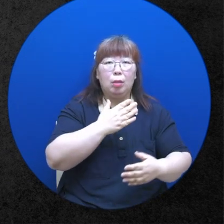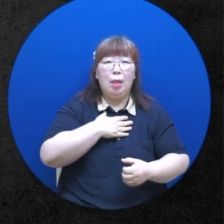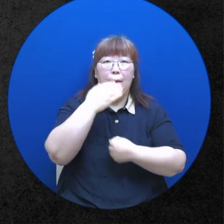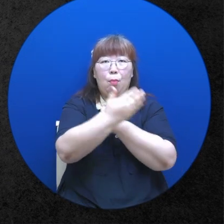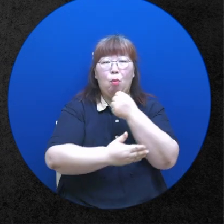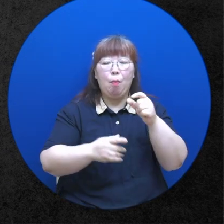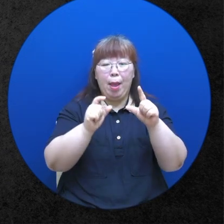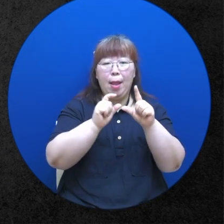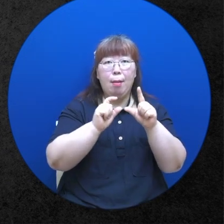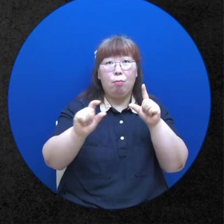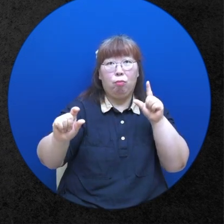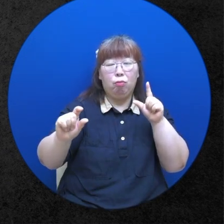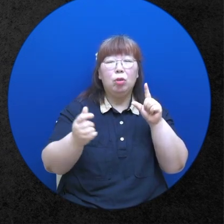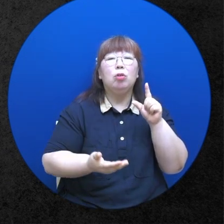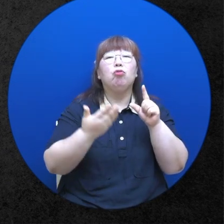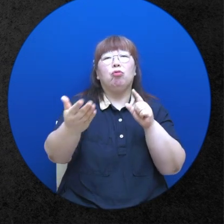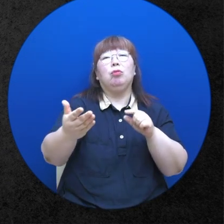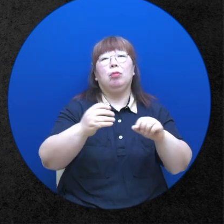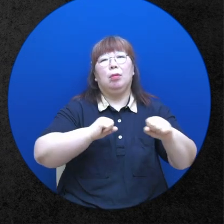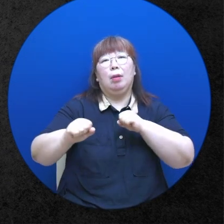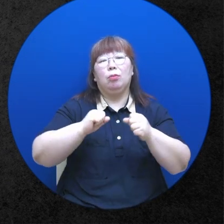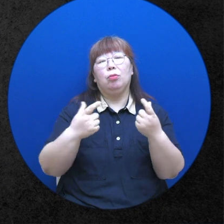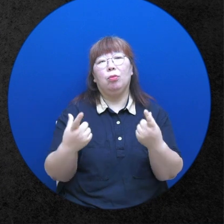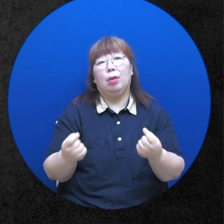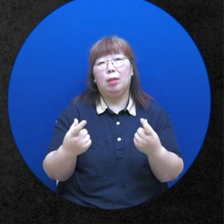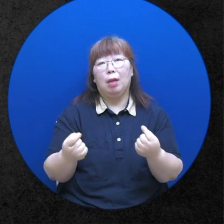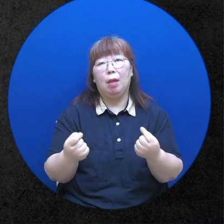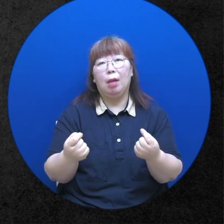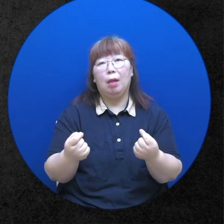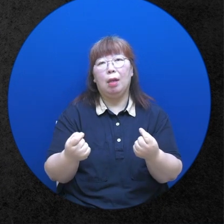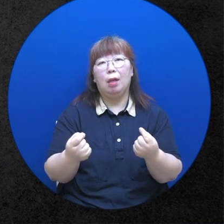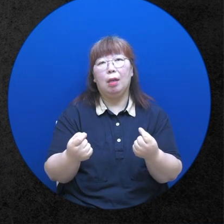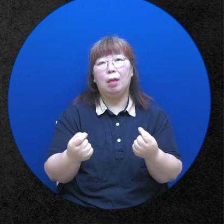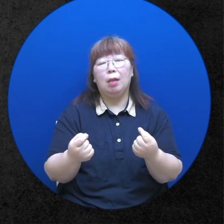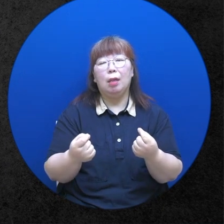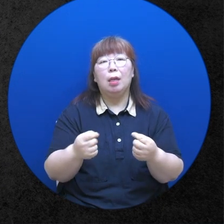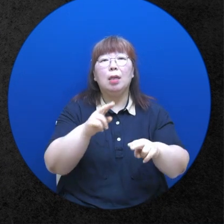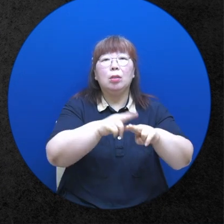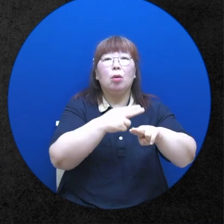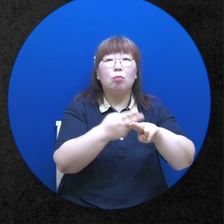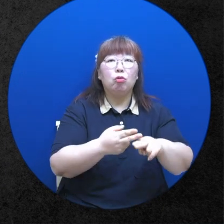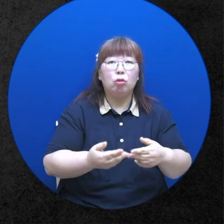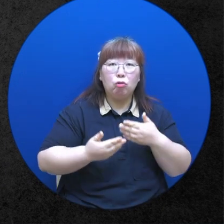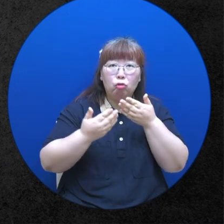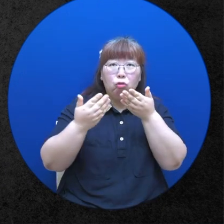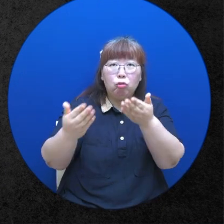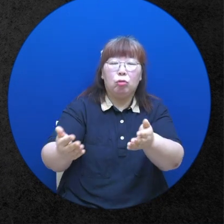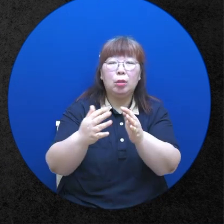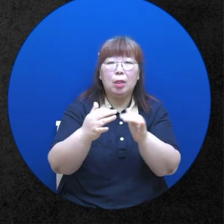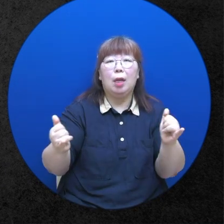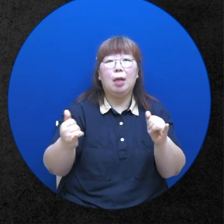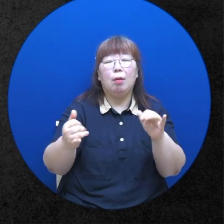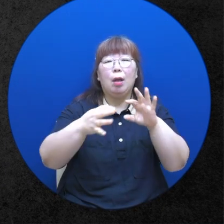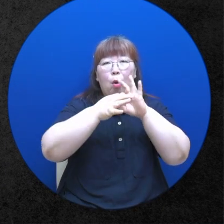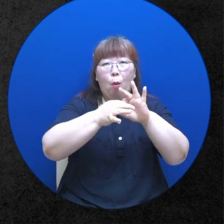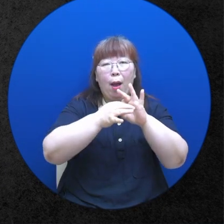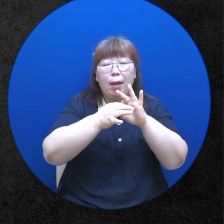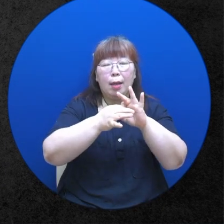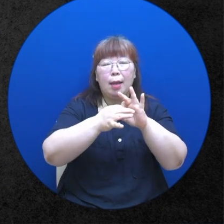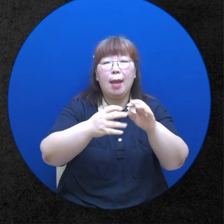자신을 내어주는 행위였다. 그리고 그 선물을 준 사람과의 관계